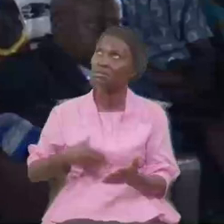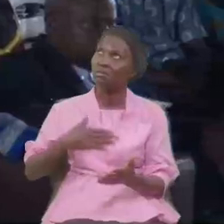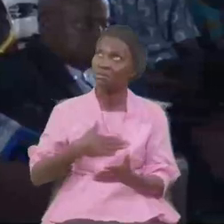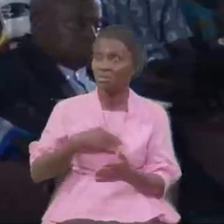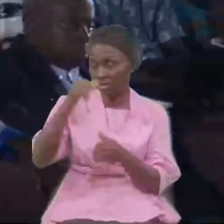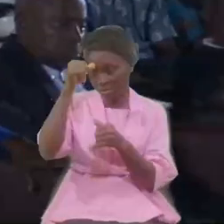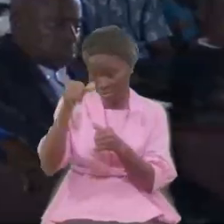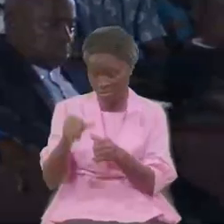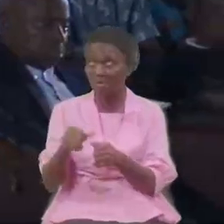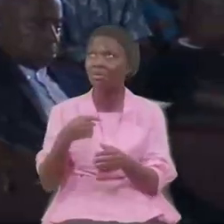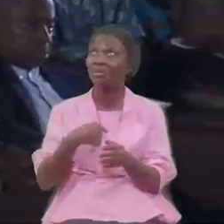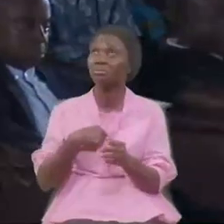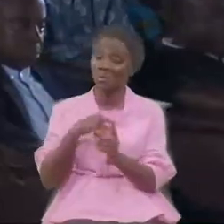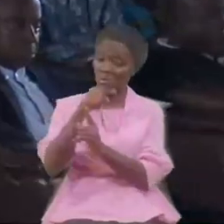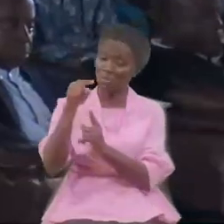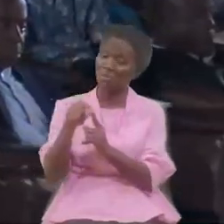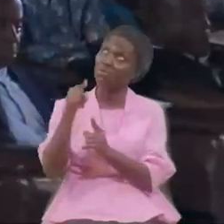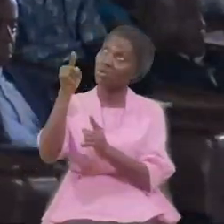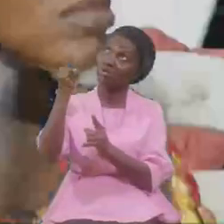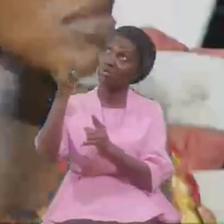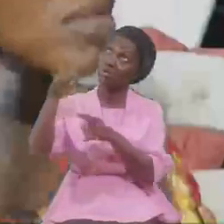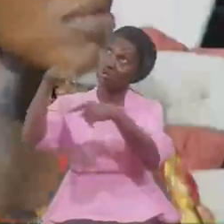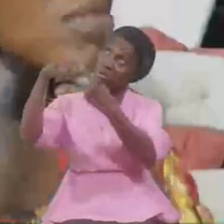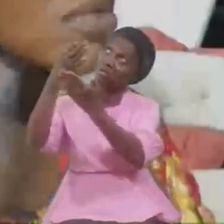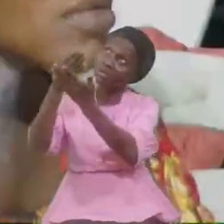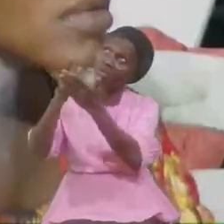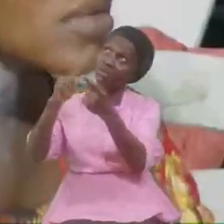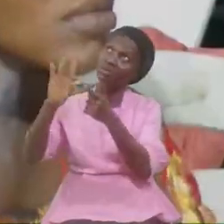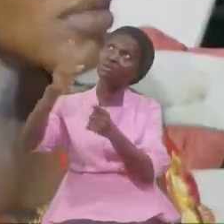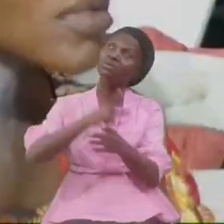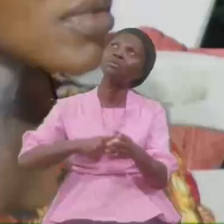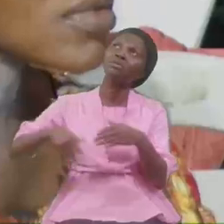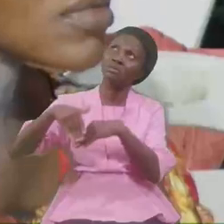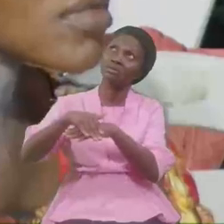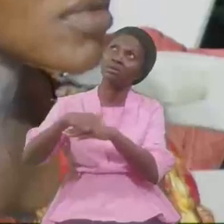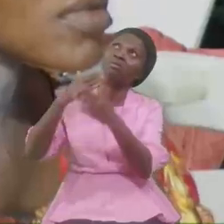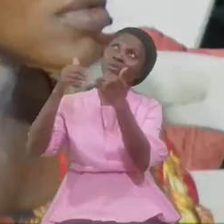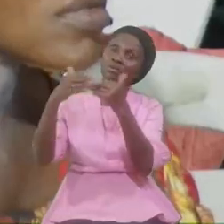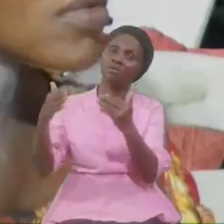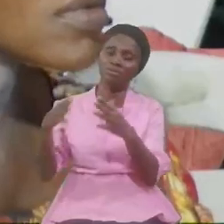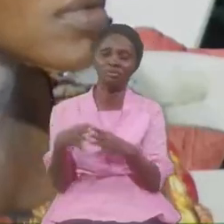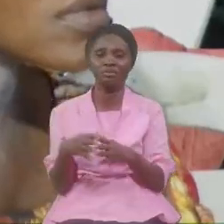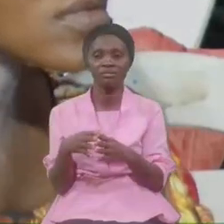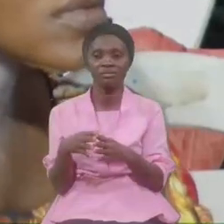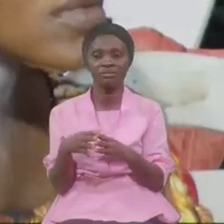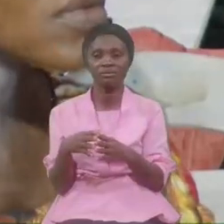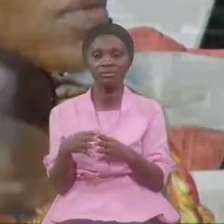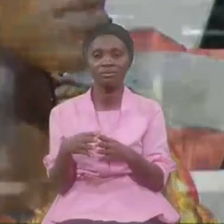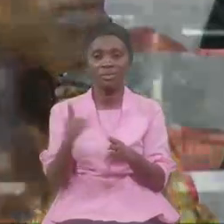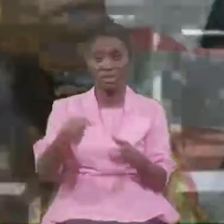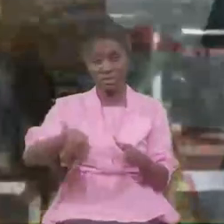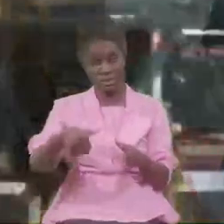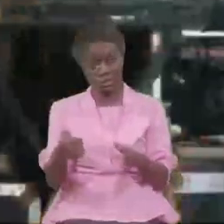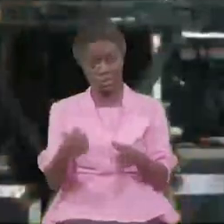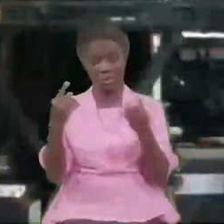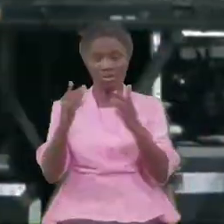souviens-toi de moi quand tu viendras dans ton règne, dans ton royaume. Et il a réprimandé l'autre